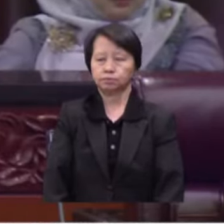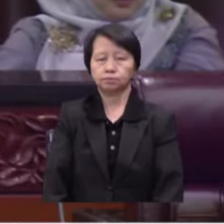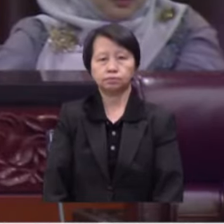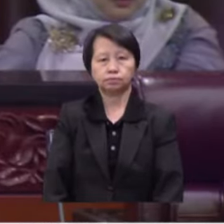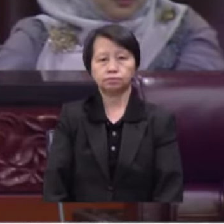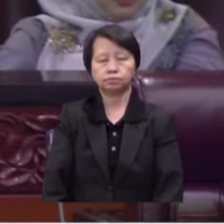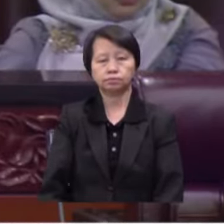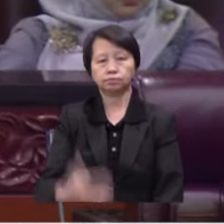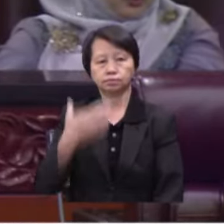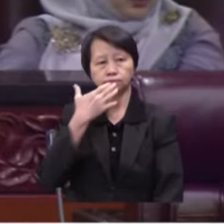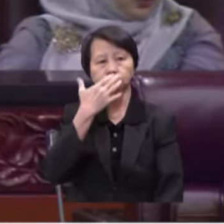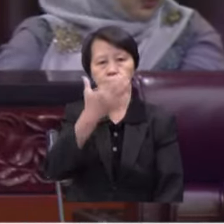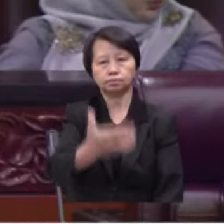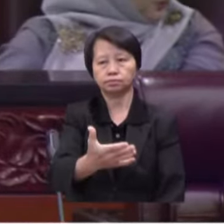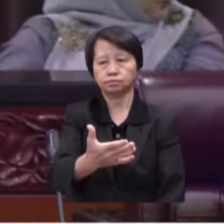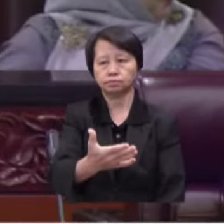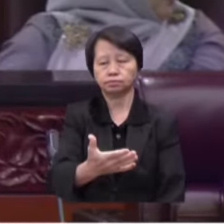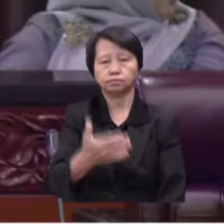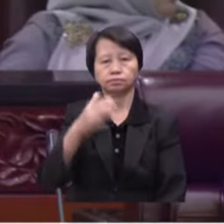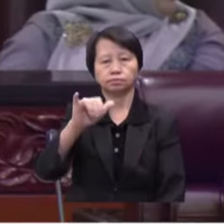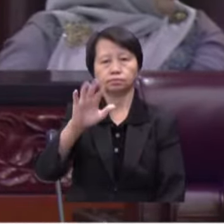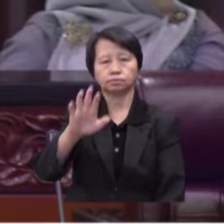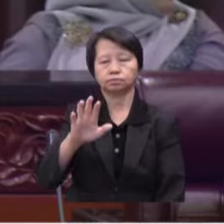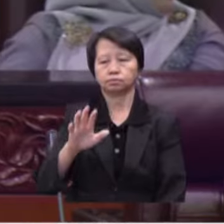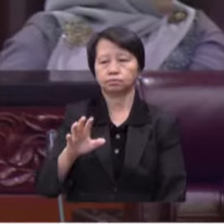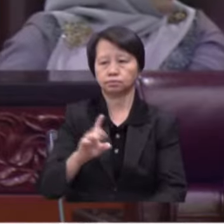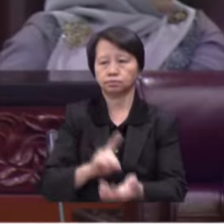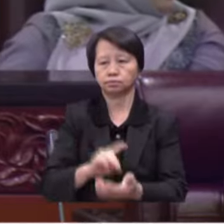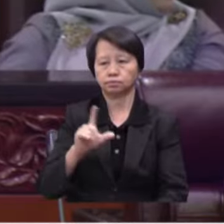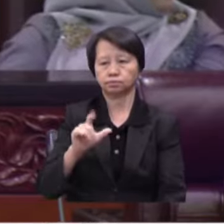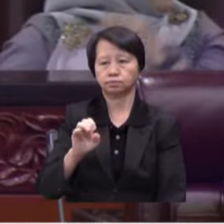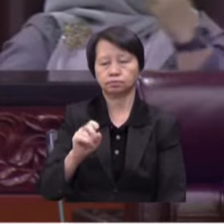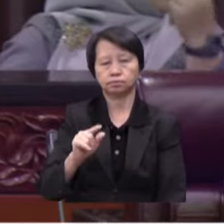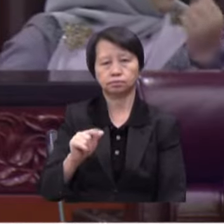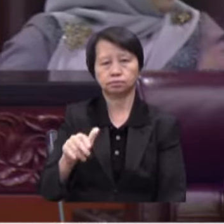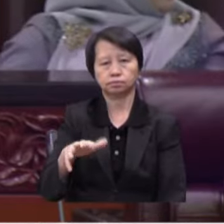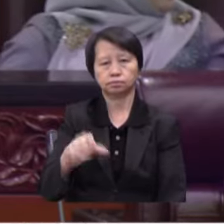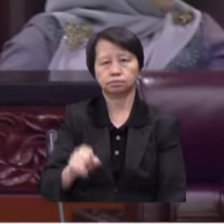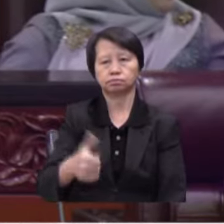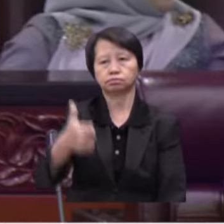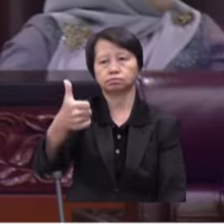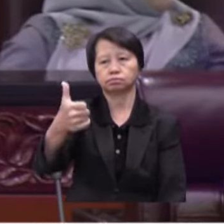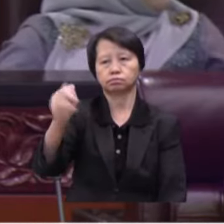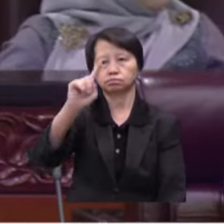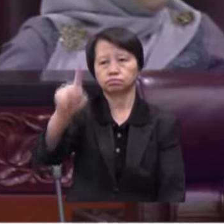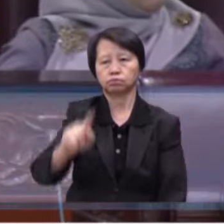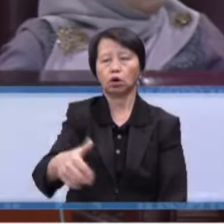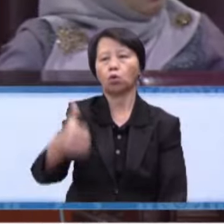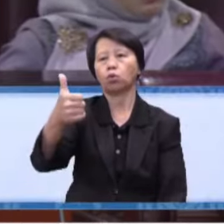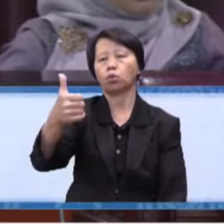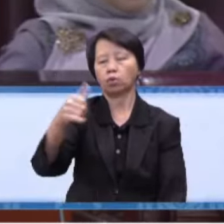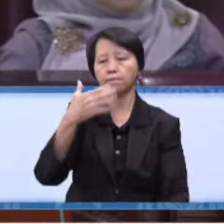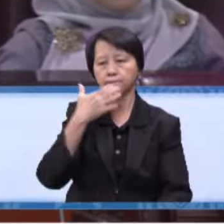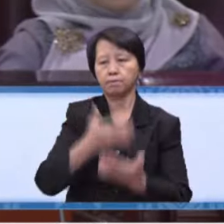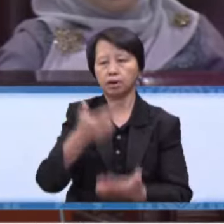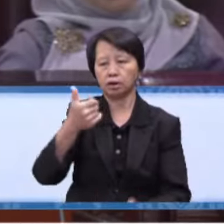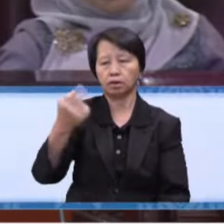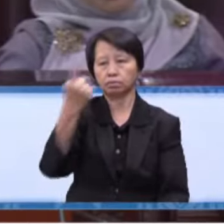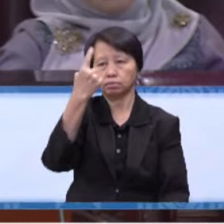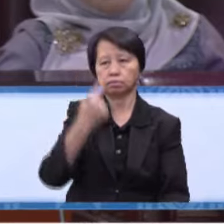terima kasih kepada yang berbasis yang sangat-sangat menarik dan juga yang baik